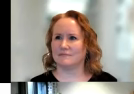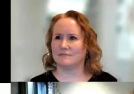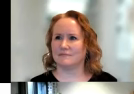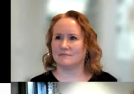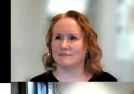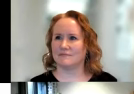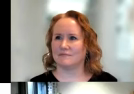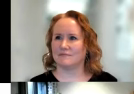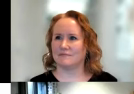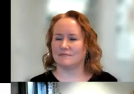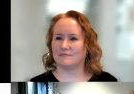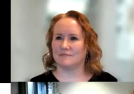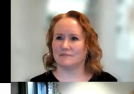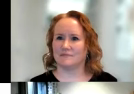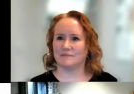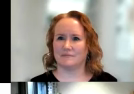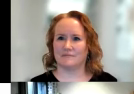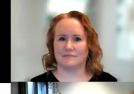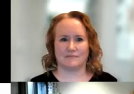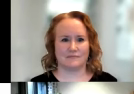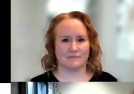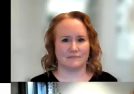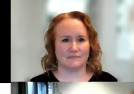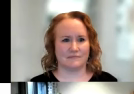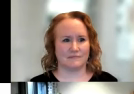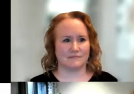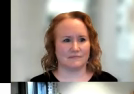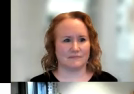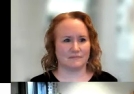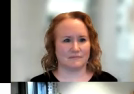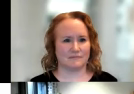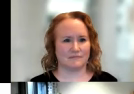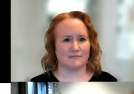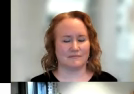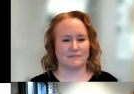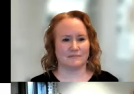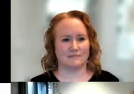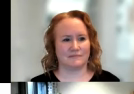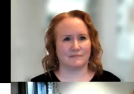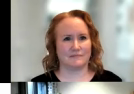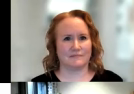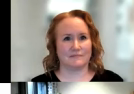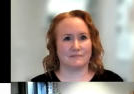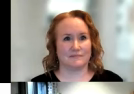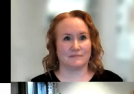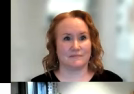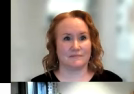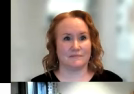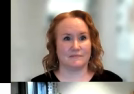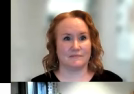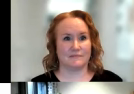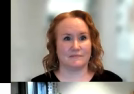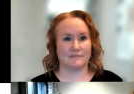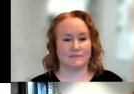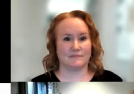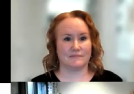hvilken tilbakemeldingsfunksjon det skal være. For virksomheten så tilgjengelighetserklæringen det at